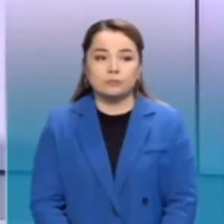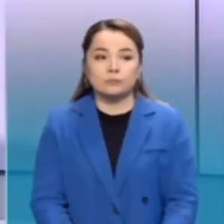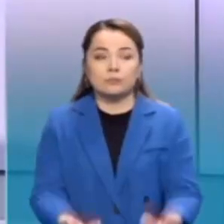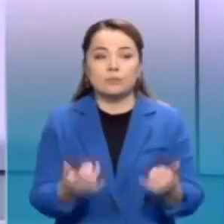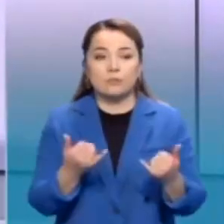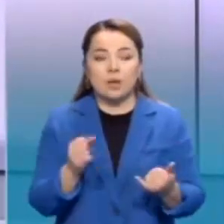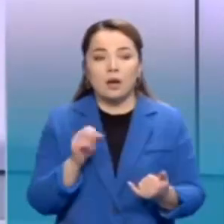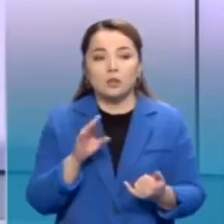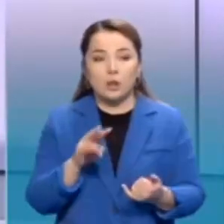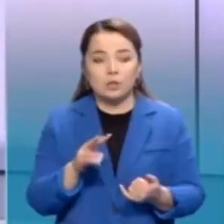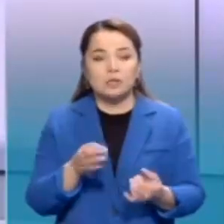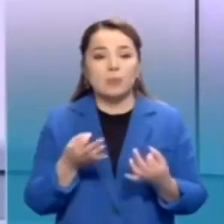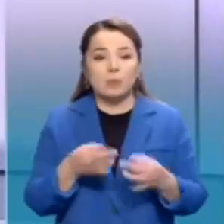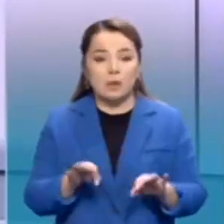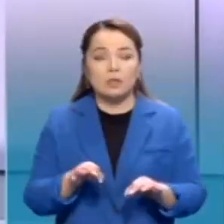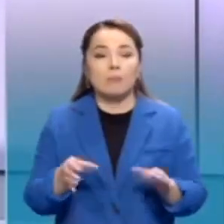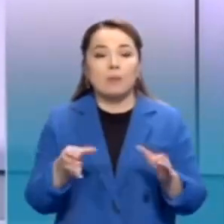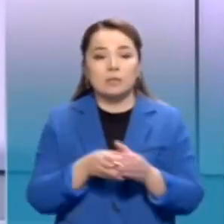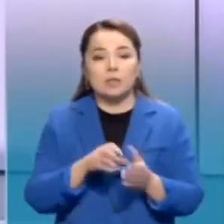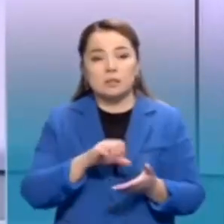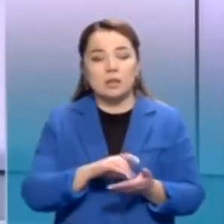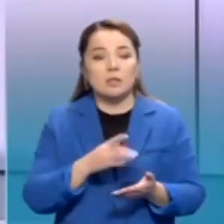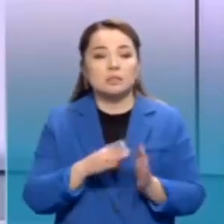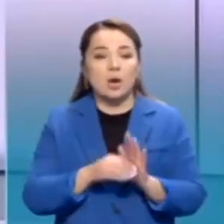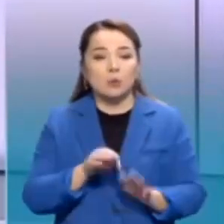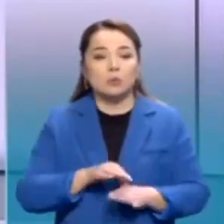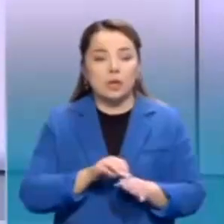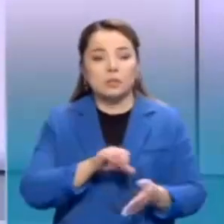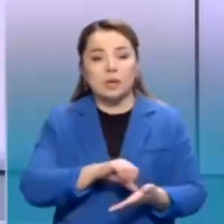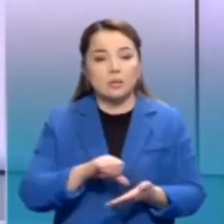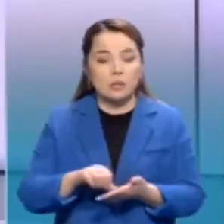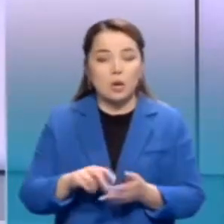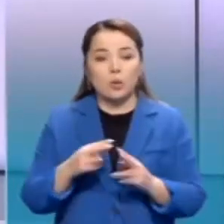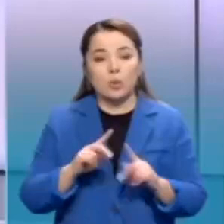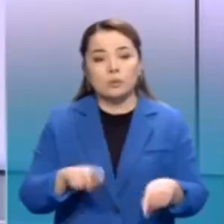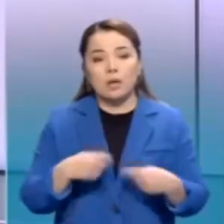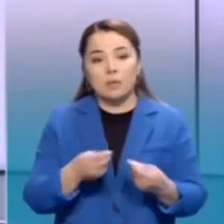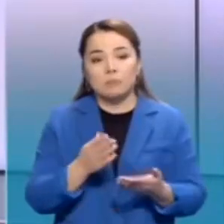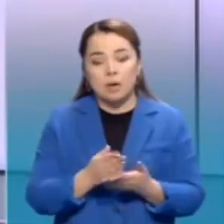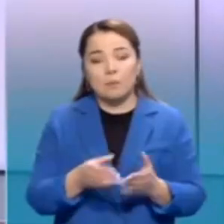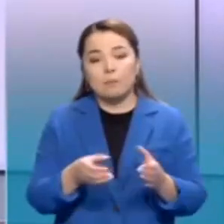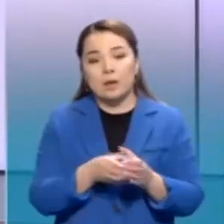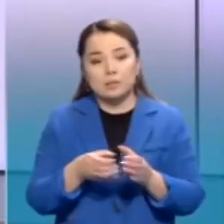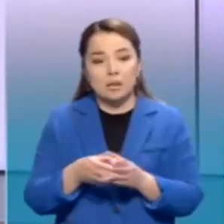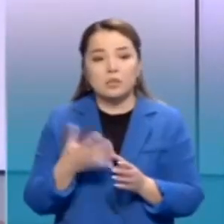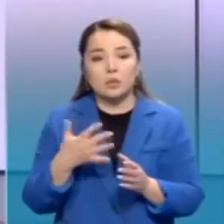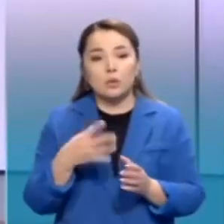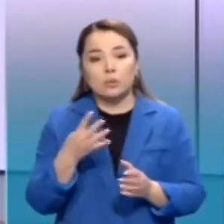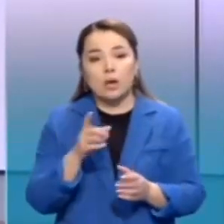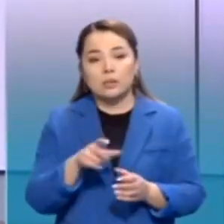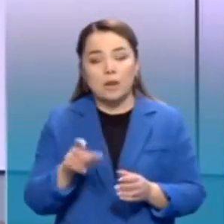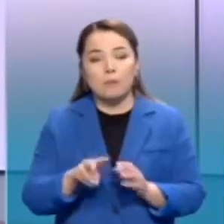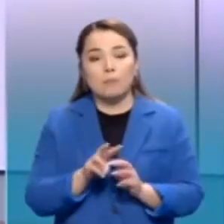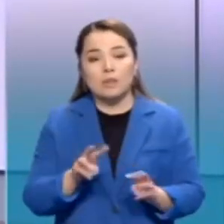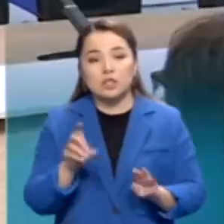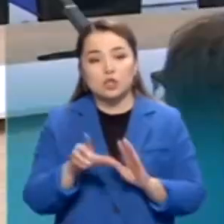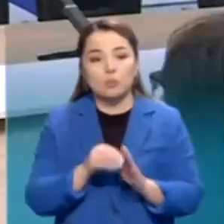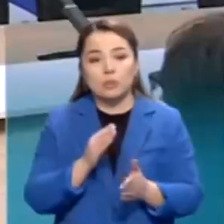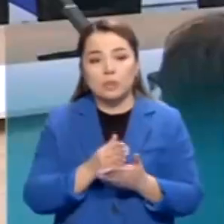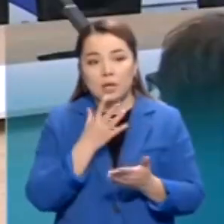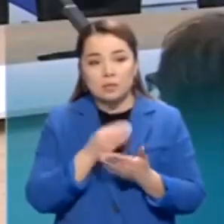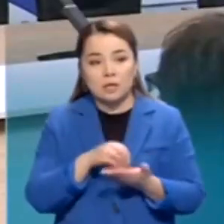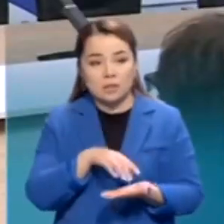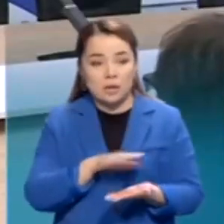Бүгін Ақ жол демократиялық партиясы сайлауға түсетін үміткерлерге куәлік табыстады. Партия атынан 54 адам мәжіліс депутаттығына үміткер